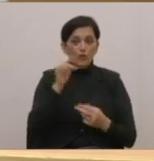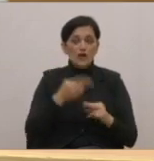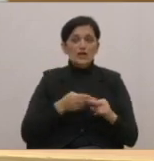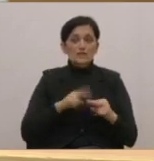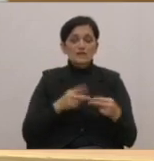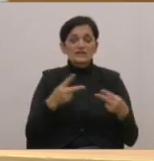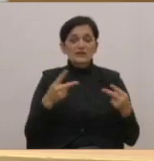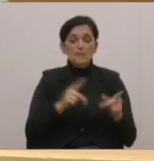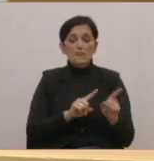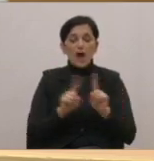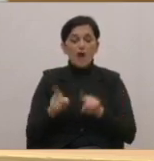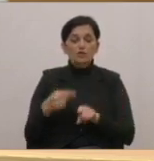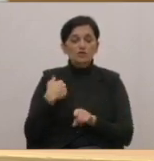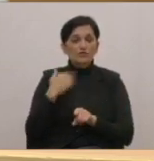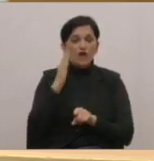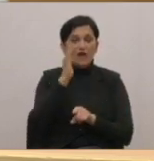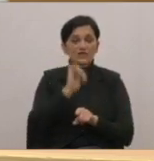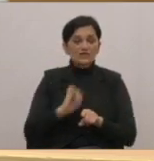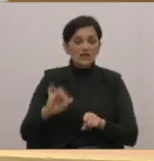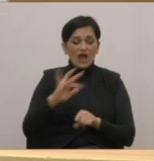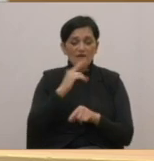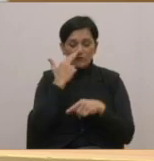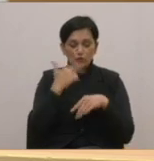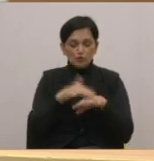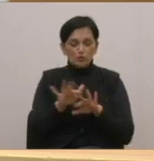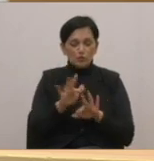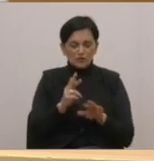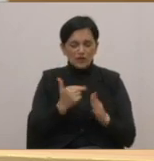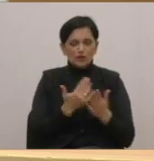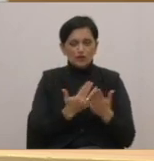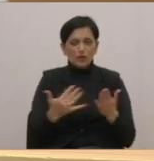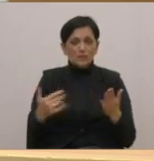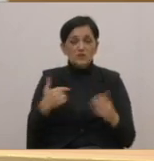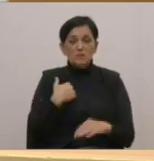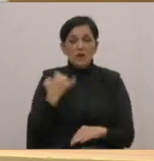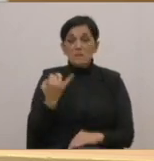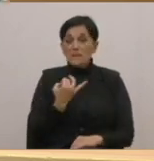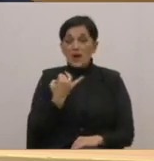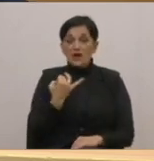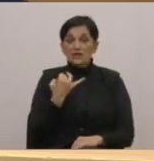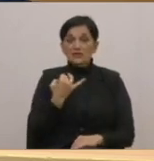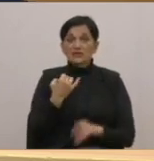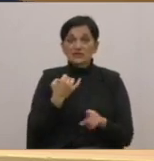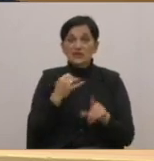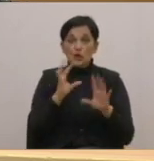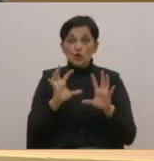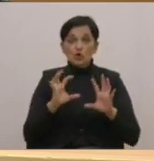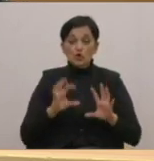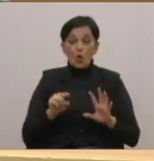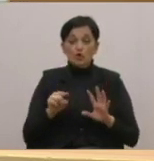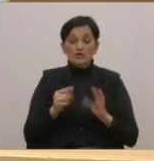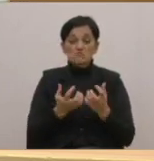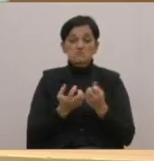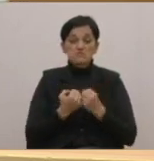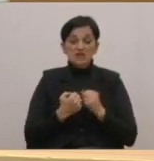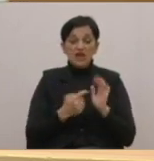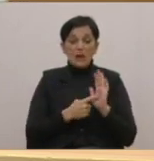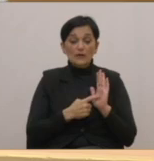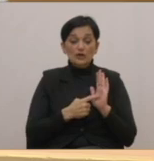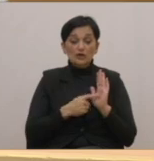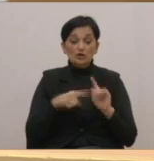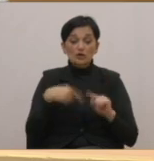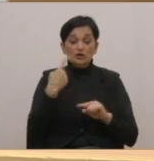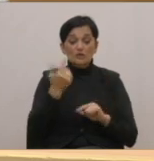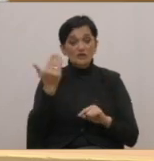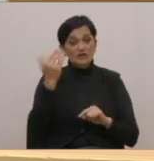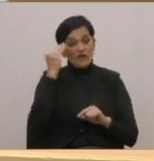paralel uratrom, ce nu apirept, eurointegrații, proces, da, se șemdec. Dar mă mai interesează, am codexis mirebi șemdec, tu e niazrit. Da,